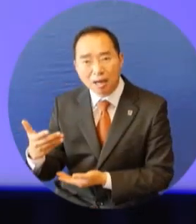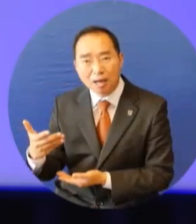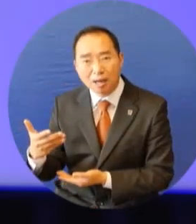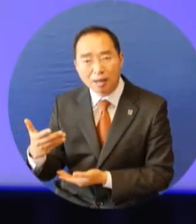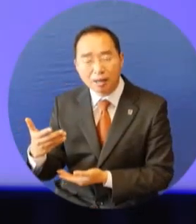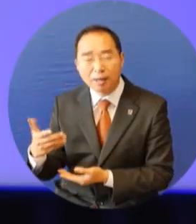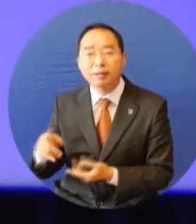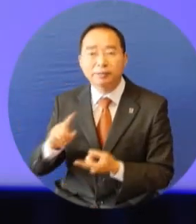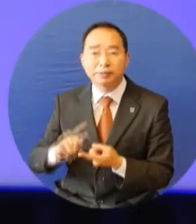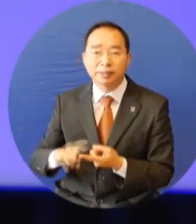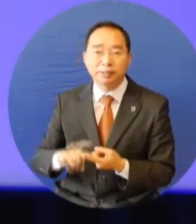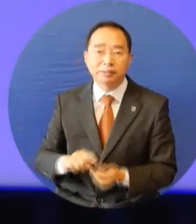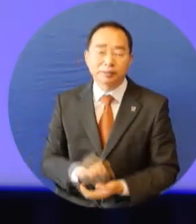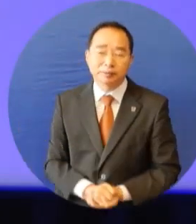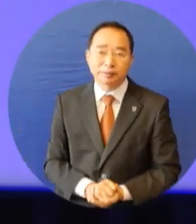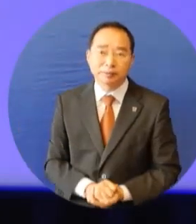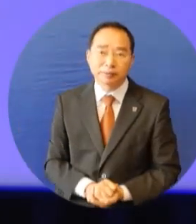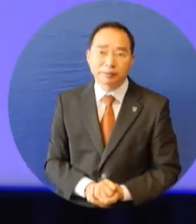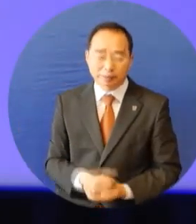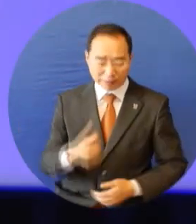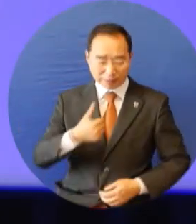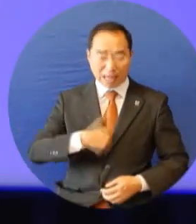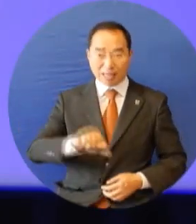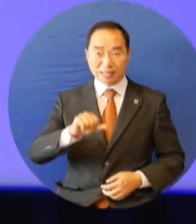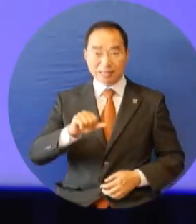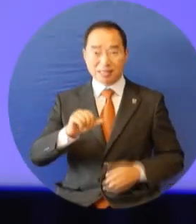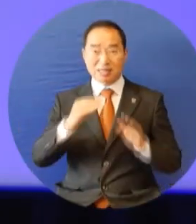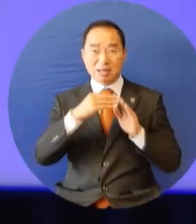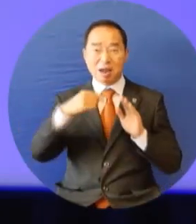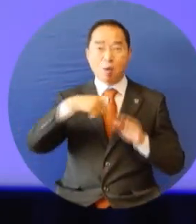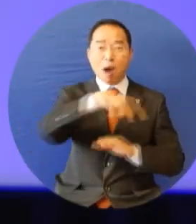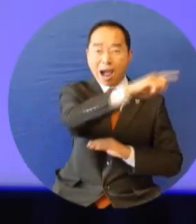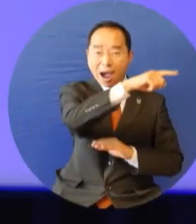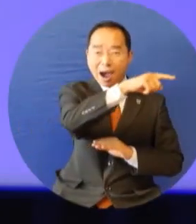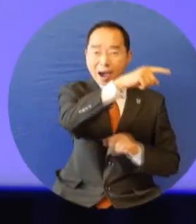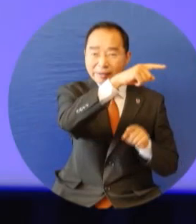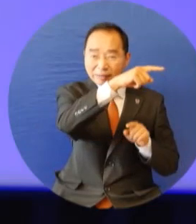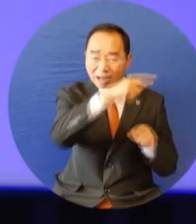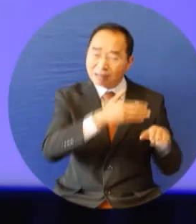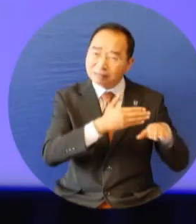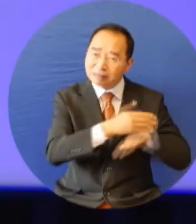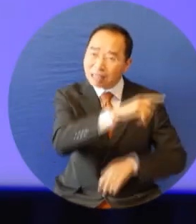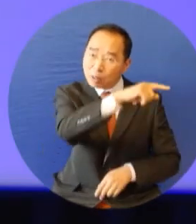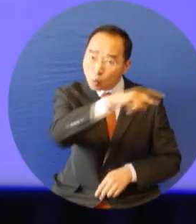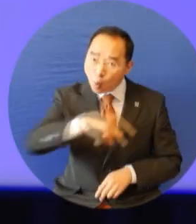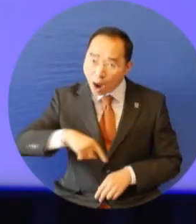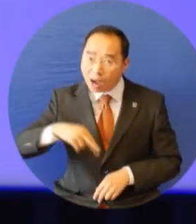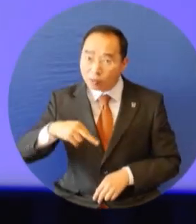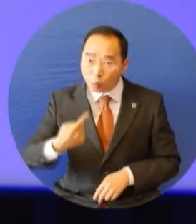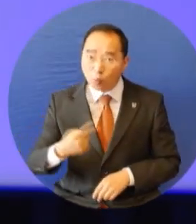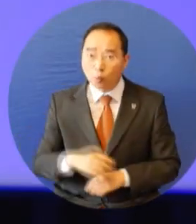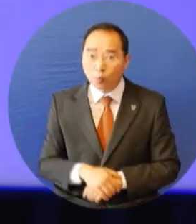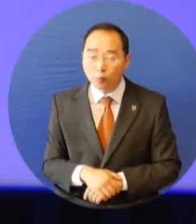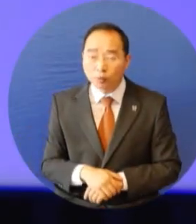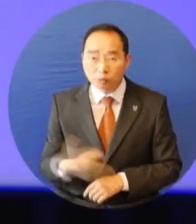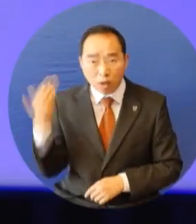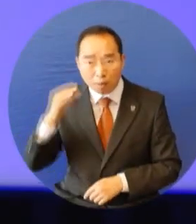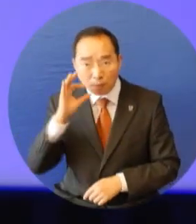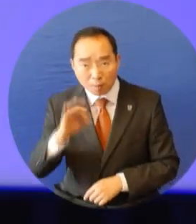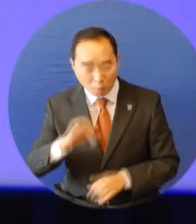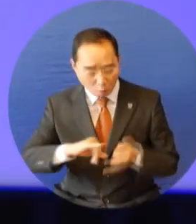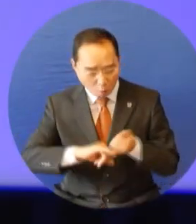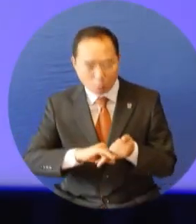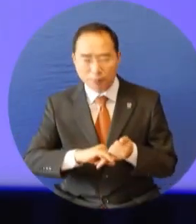예, 이게 그 자식이 어디 밖에 나갔다가 늦게 들어와도